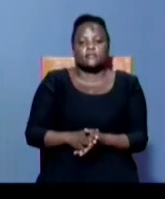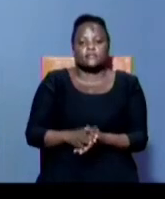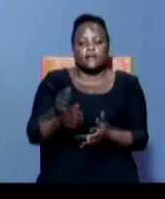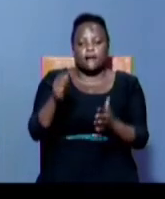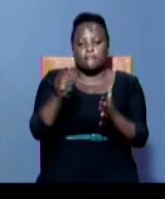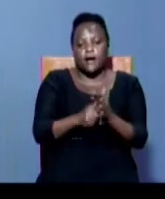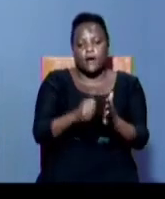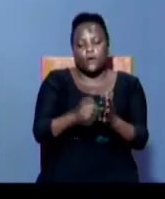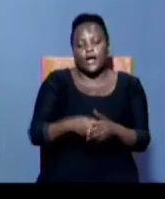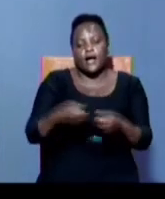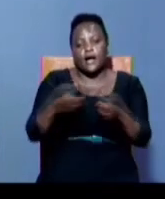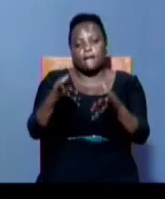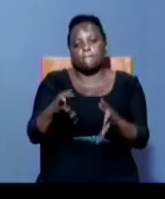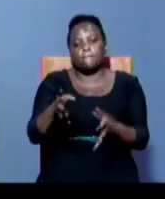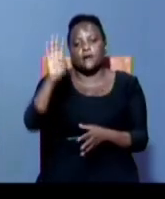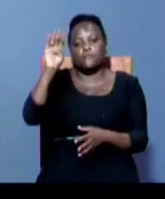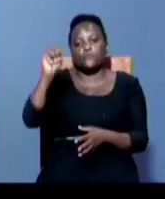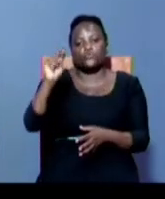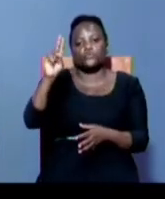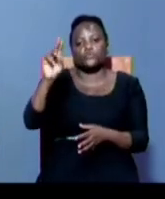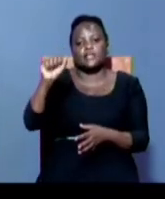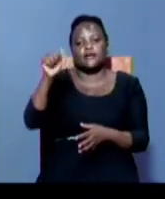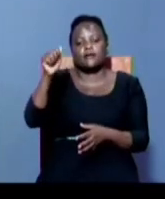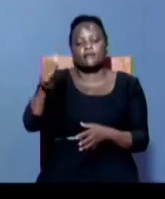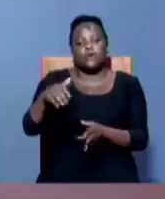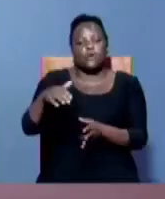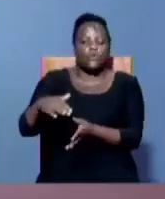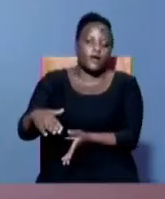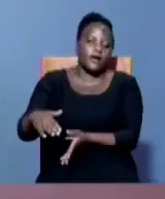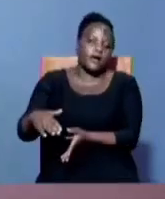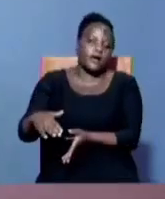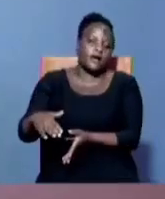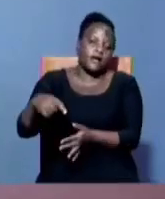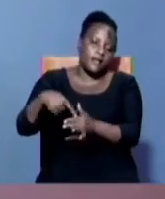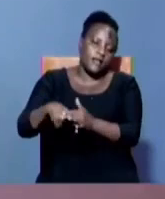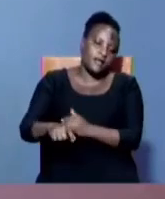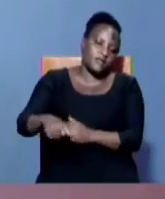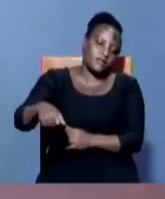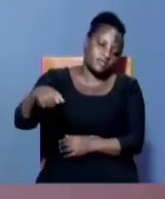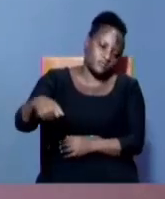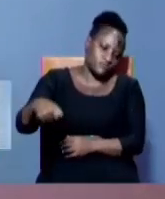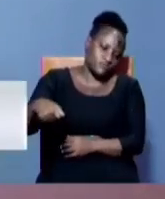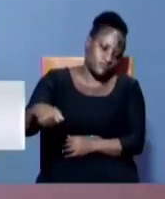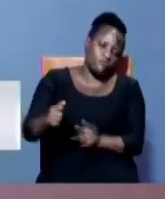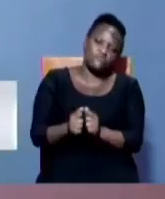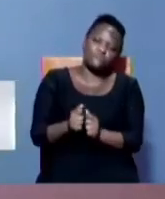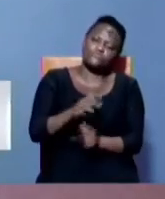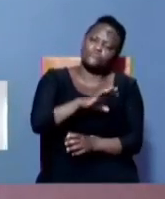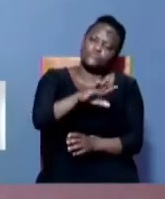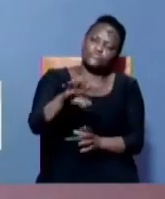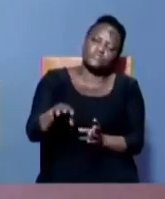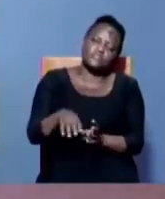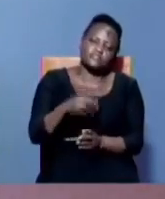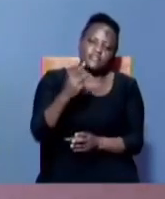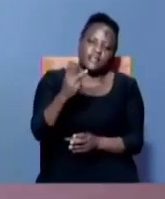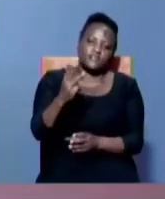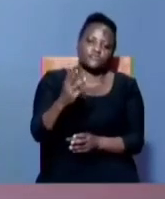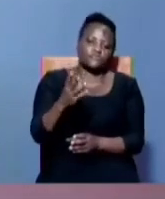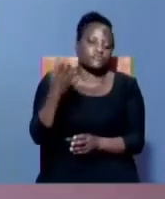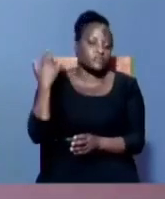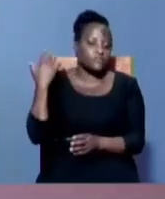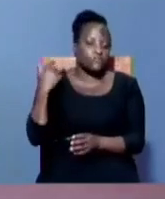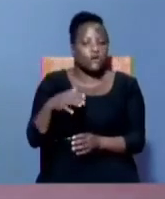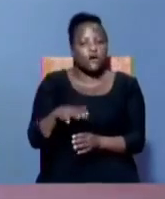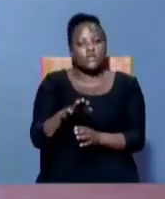na akampa maelekezo, weka ndani ya sanduku. Kwa hivyo vitu hivyo vyote vitatu vilikuwa ni